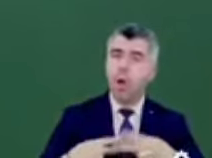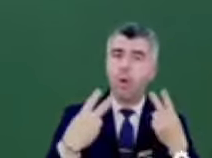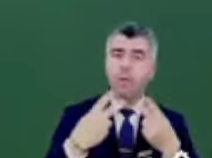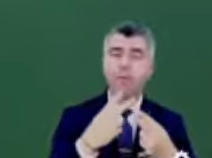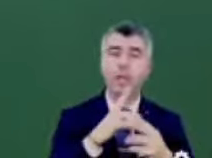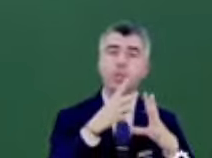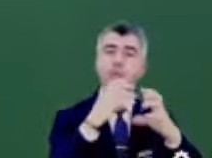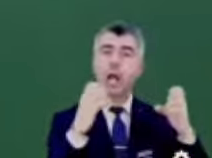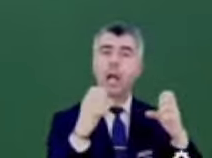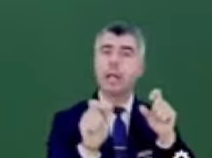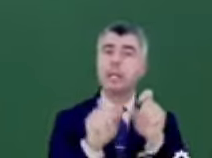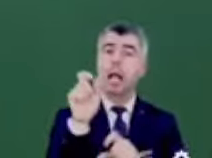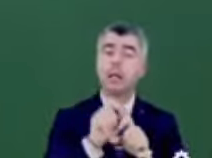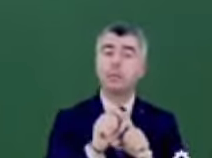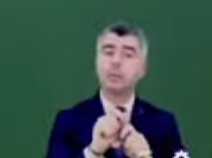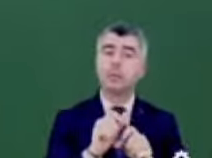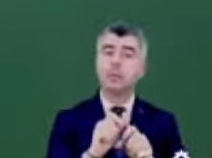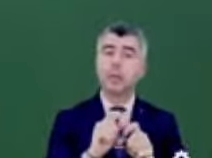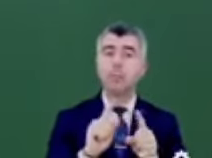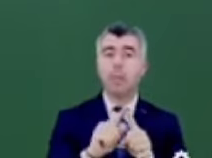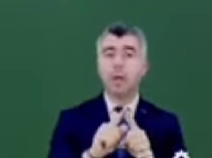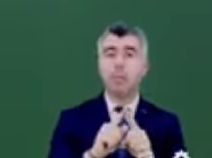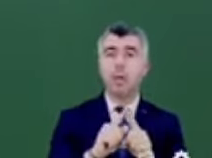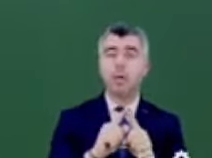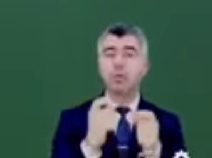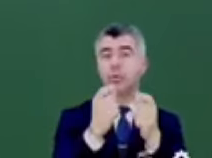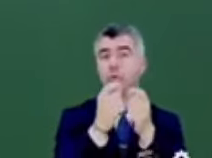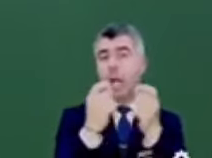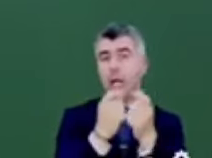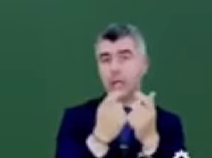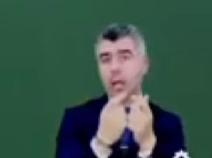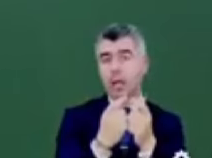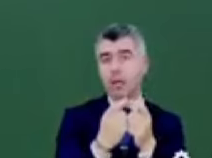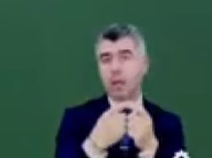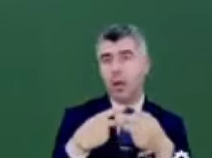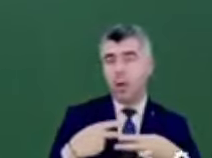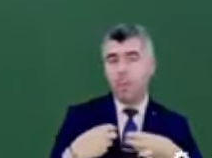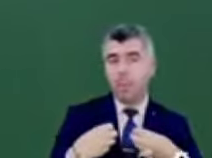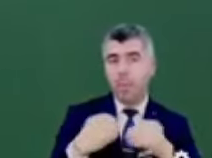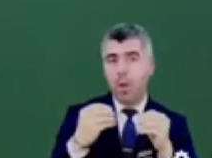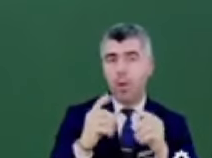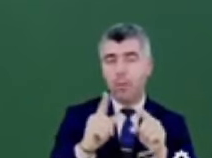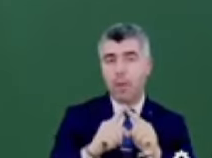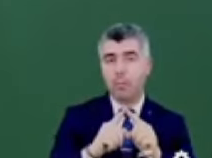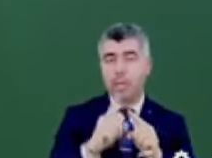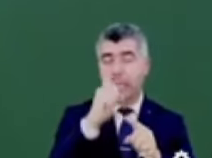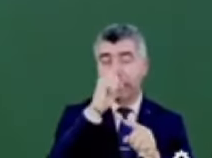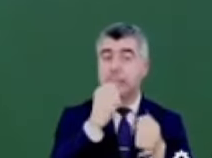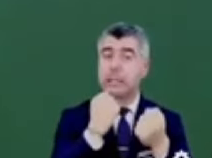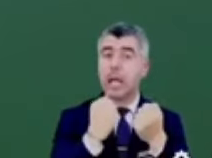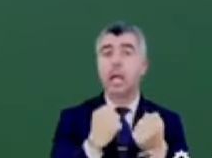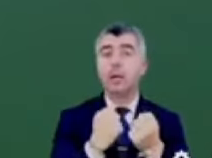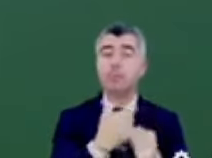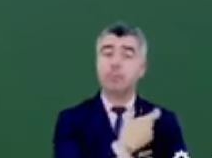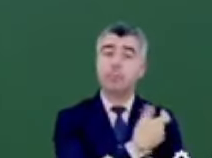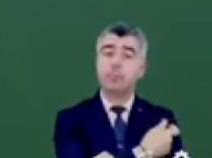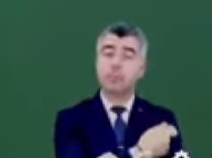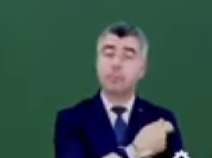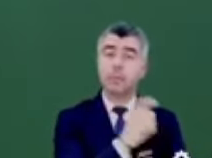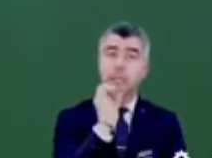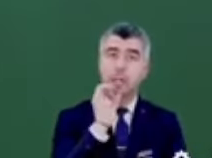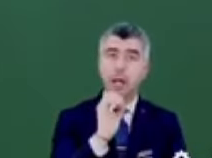مخاوف المواطنين خصوصا وان الشركه عطات معطيات خطيره بخصوص تداعي اللقاح يعني